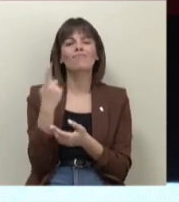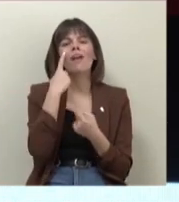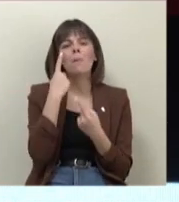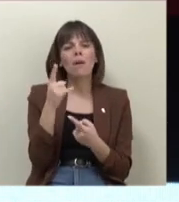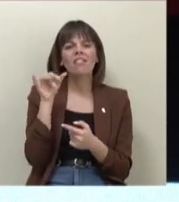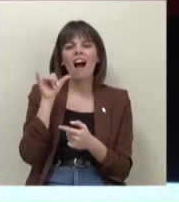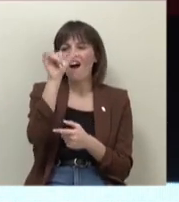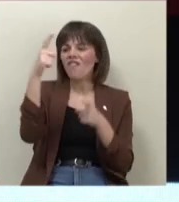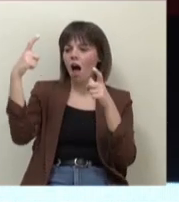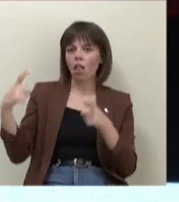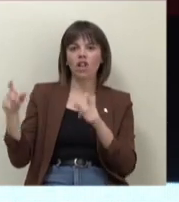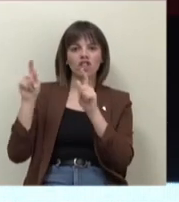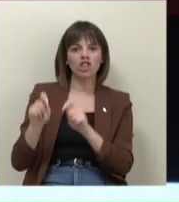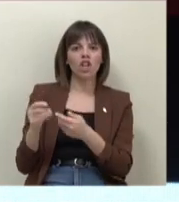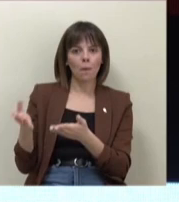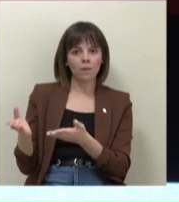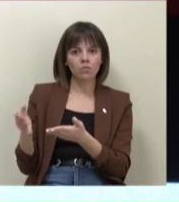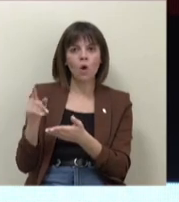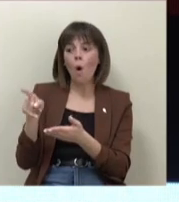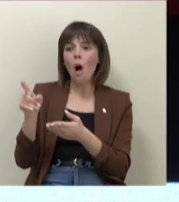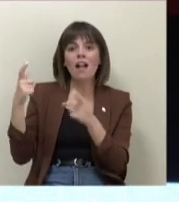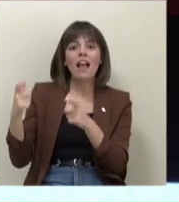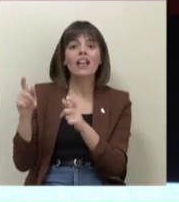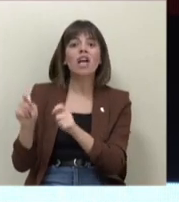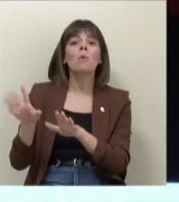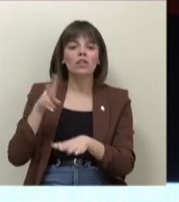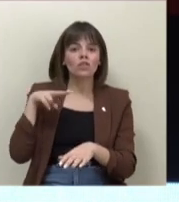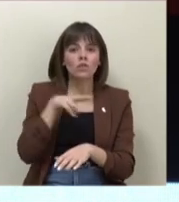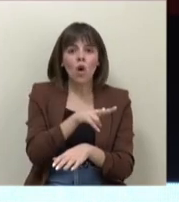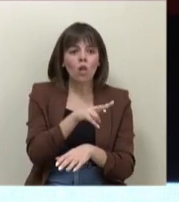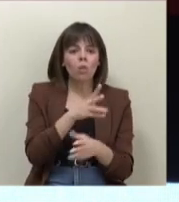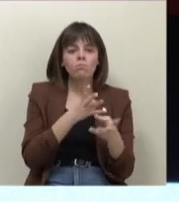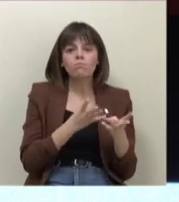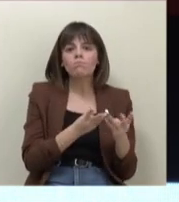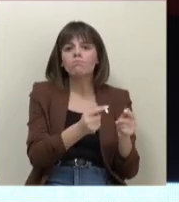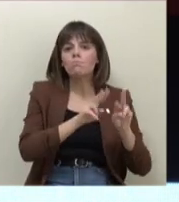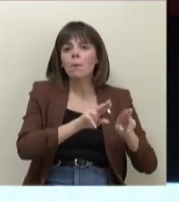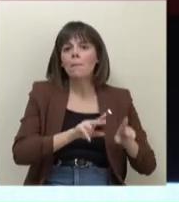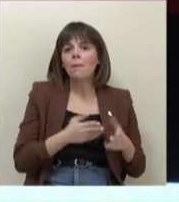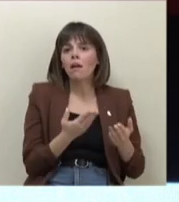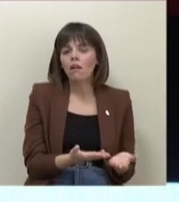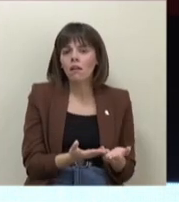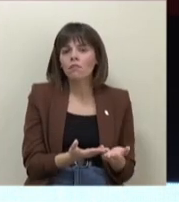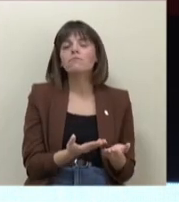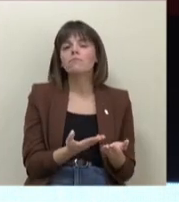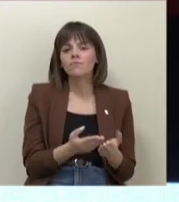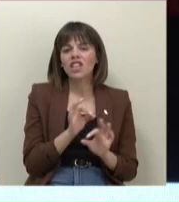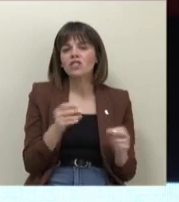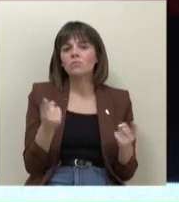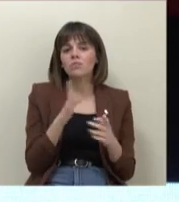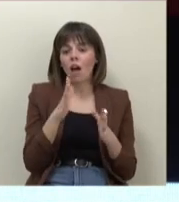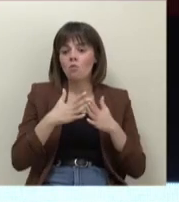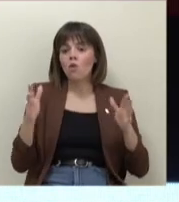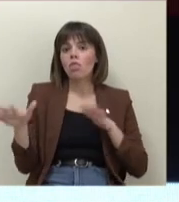Bakın havaalanı yapılmış, havaalanı oraya yapılmamalı. Yol yapılmış, yol kalmamış. Hiçbir şey. Ha diyeceksiniz ki ya büyük